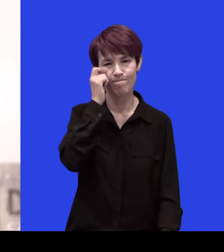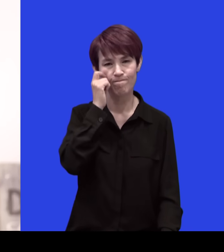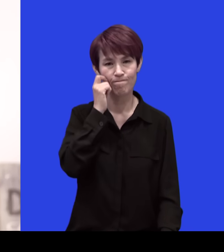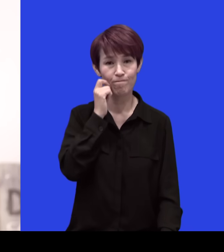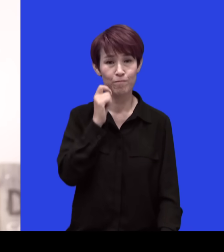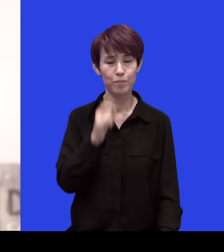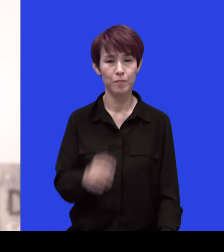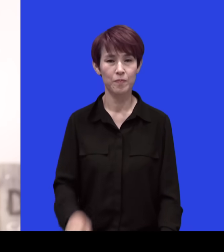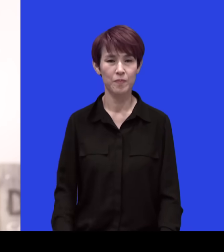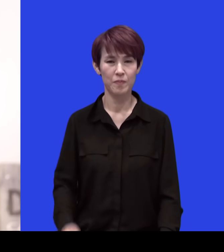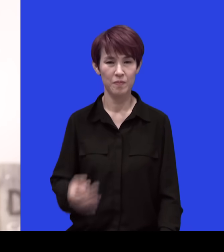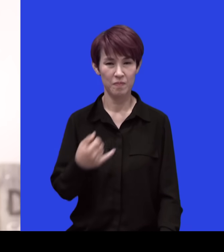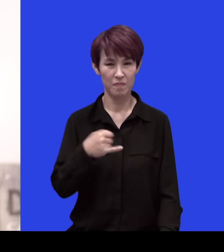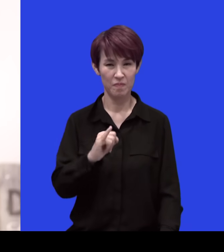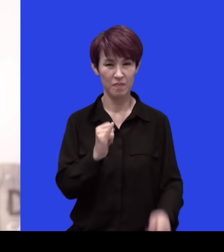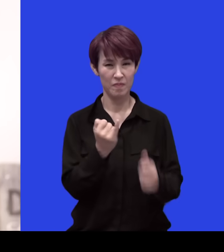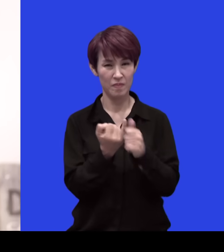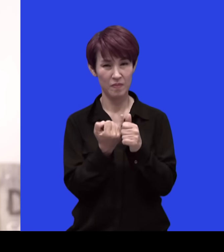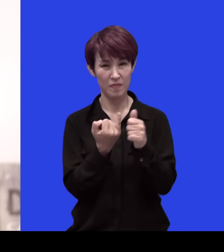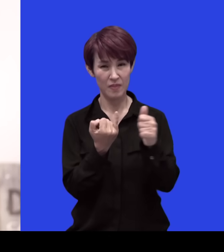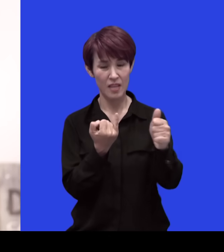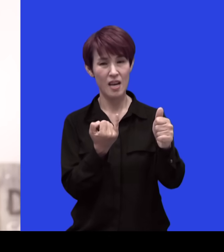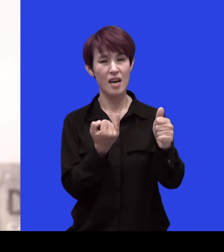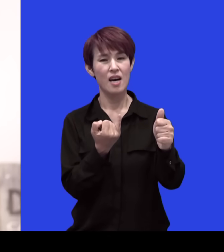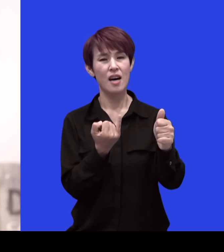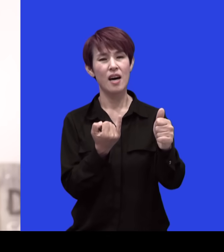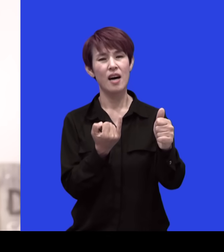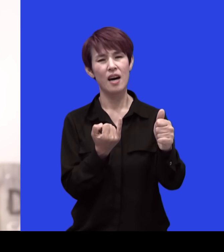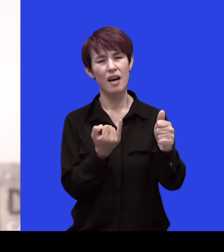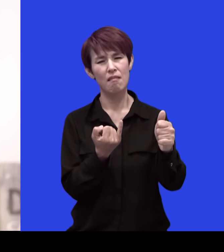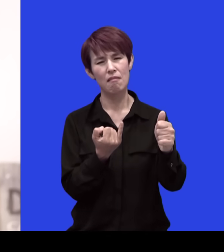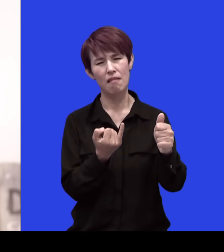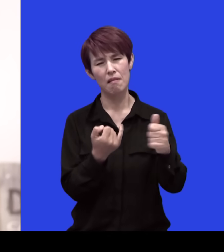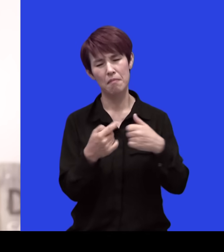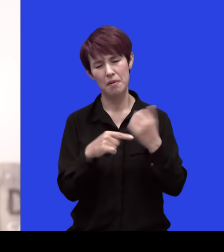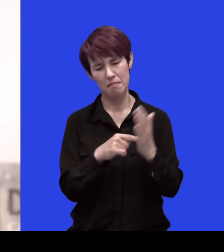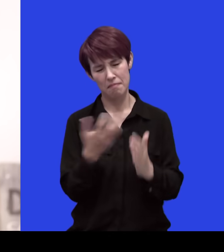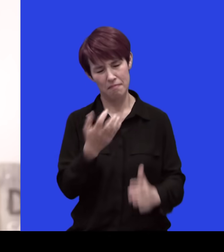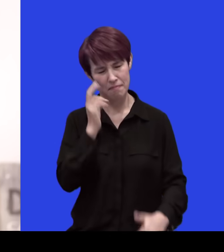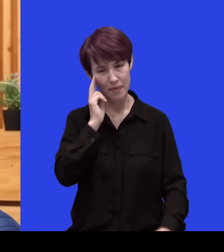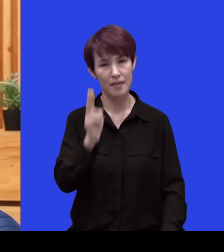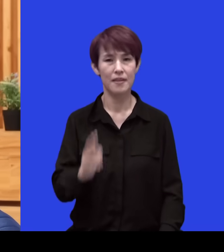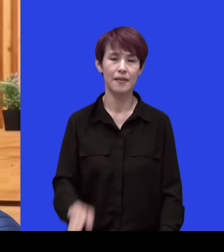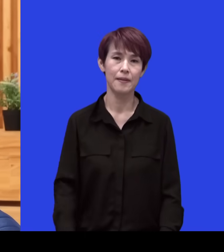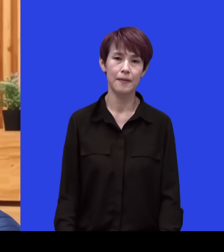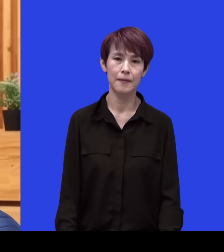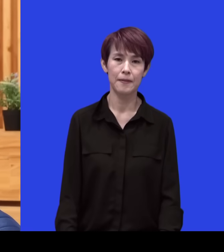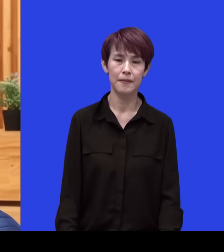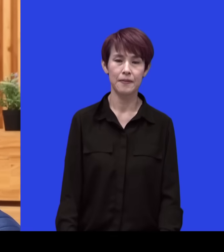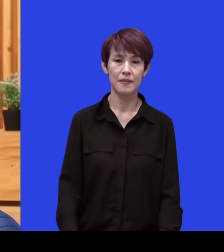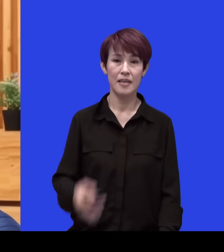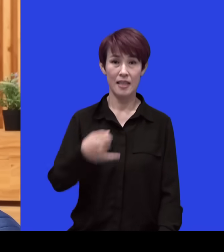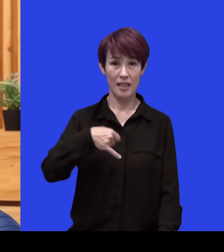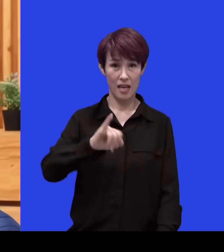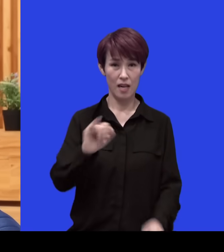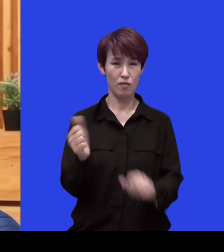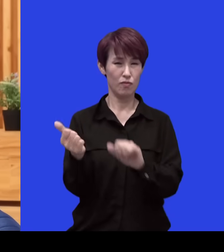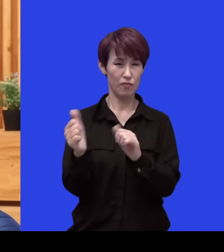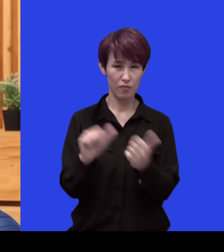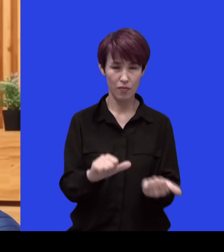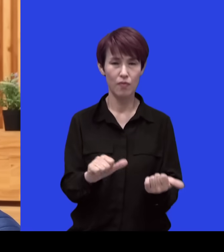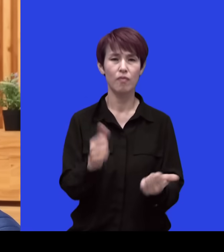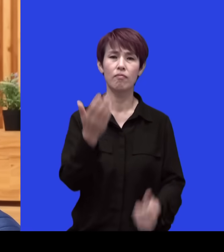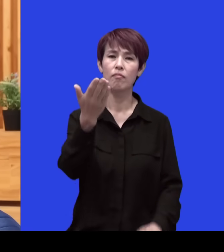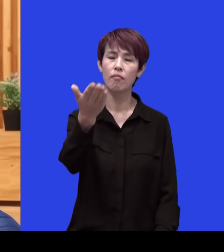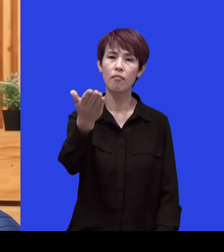걔가 자기 가슴을 열어놓으라고 그러면 아마 굉장할 거예요. 이렇게 딸 하늘나라 보내고 목사님도